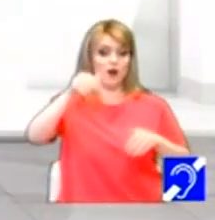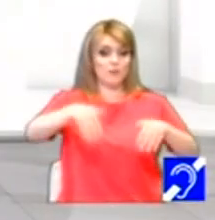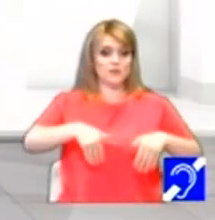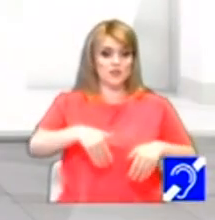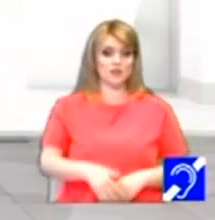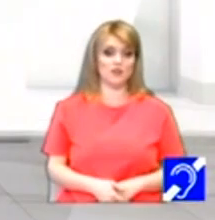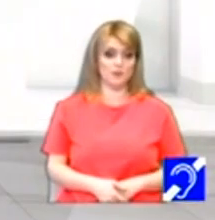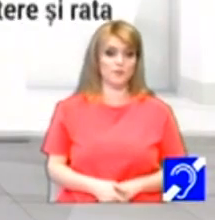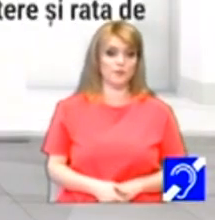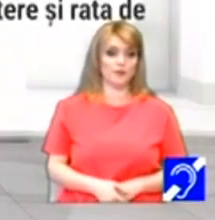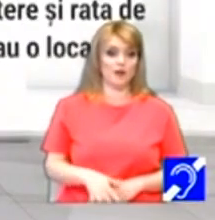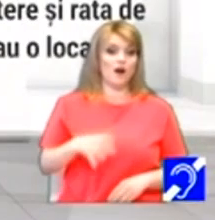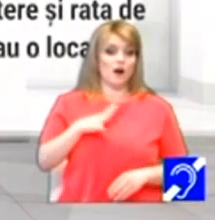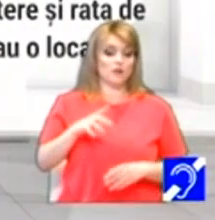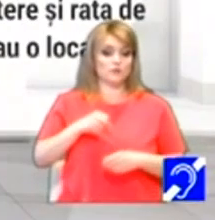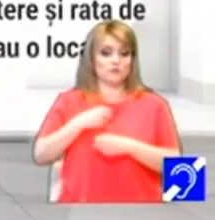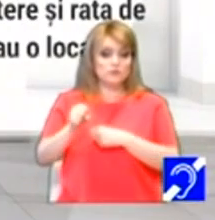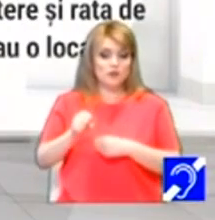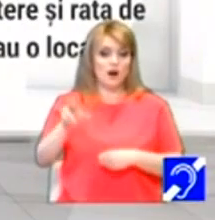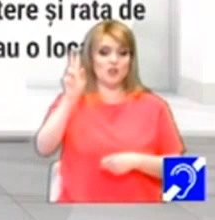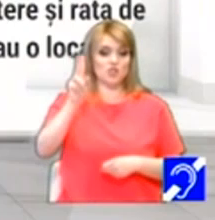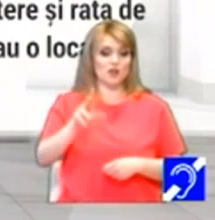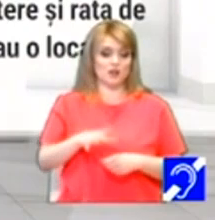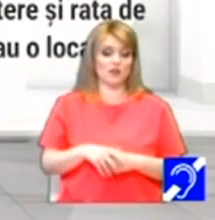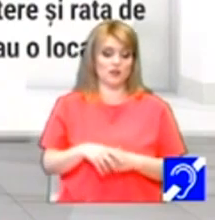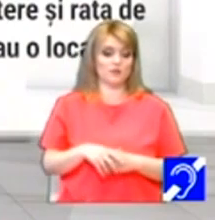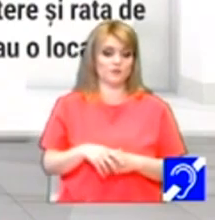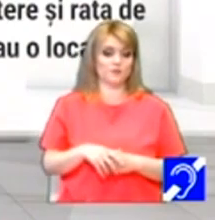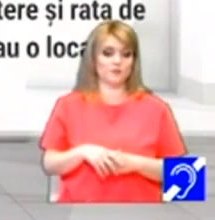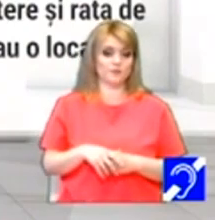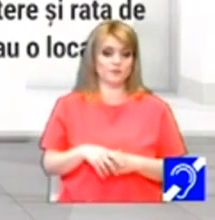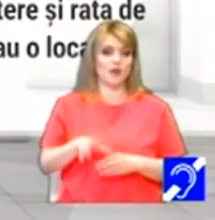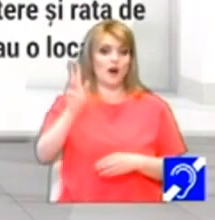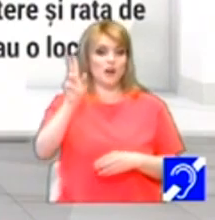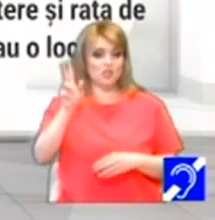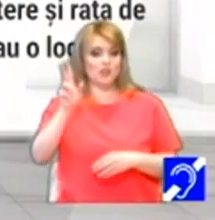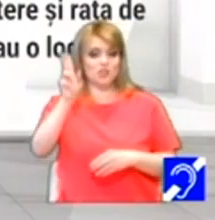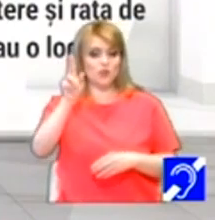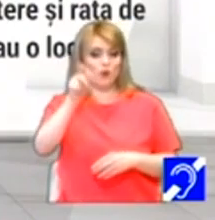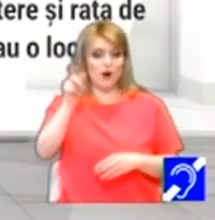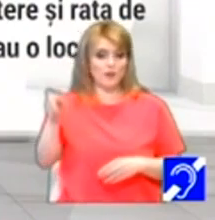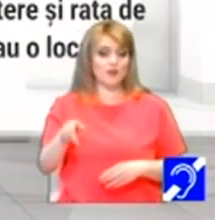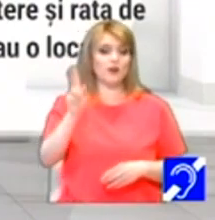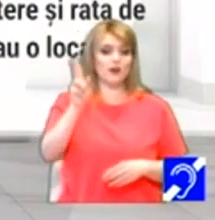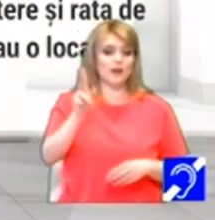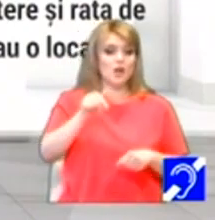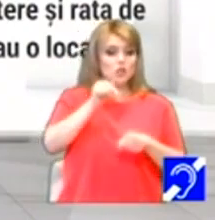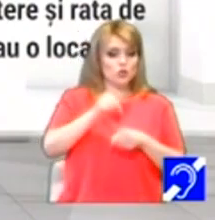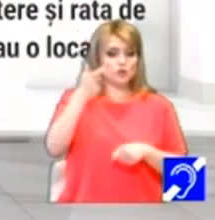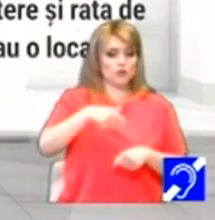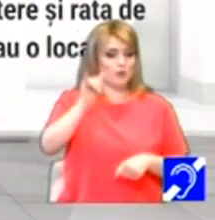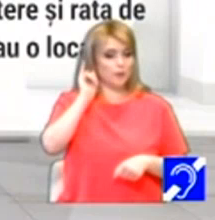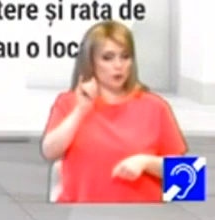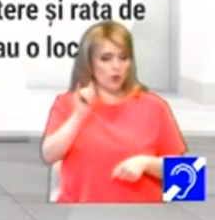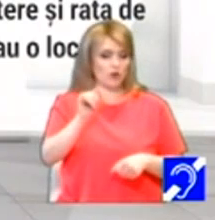actului normativ, izolarea se instituie atât pentru simptomatici cât și pentru asimptomatici. Măsura poate fi luată și fără acordul persoanei, în